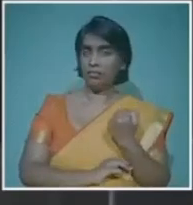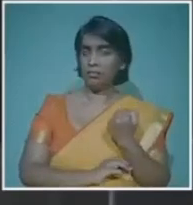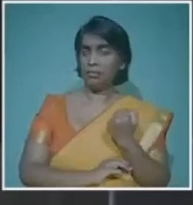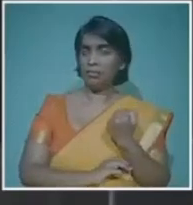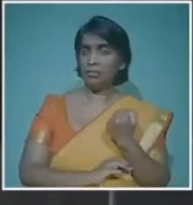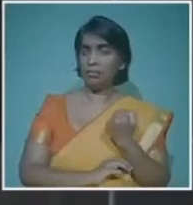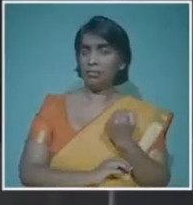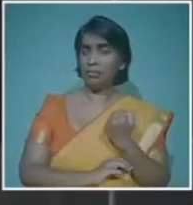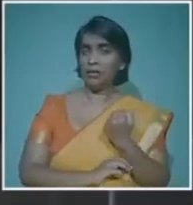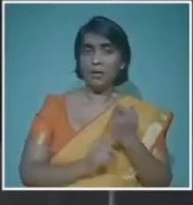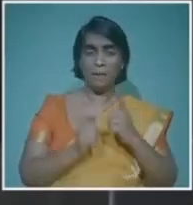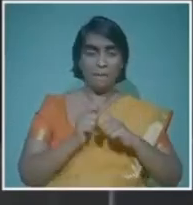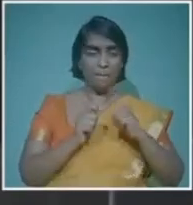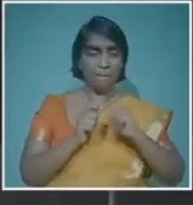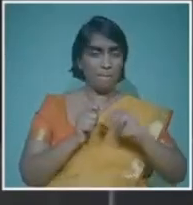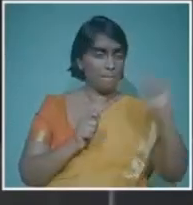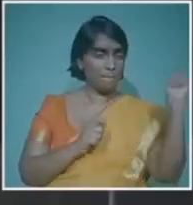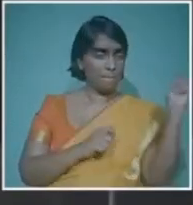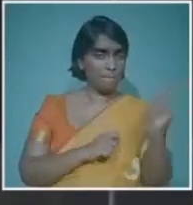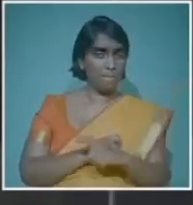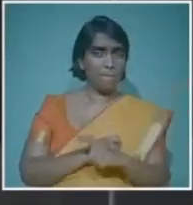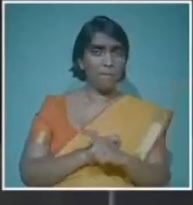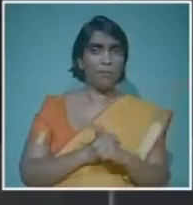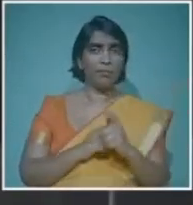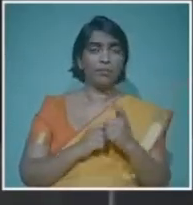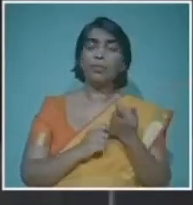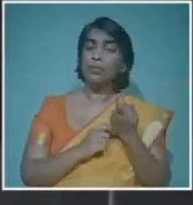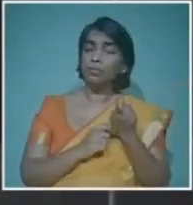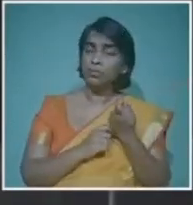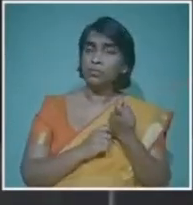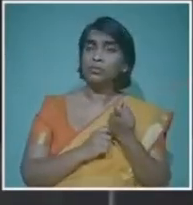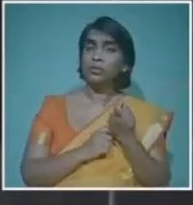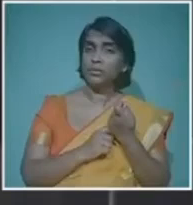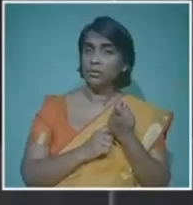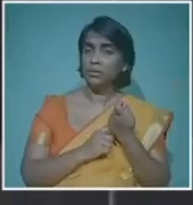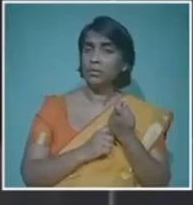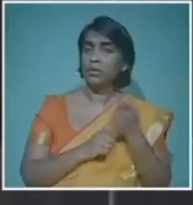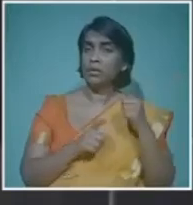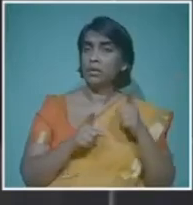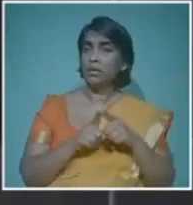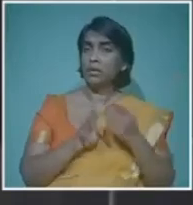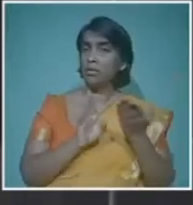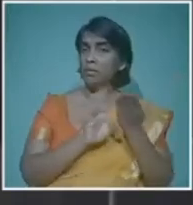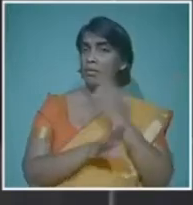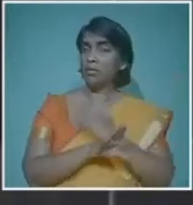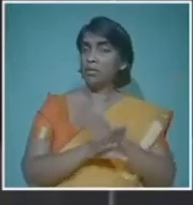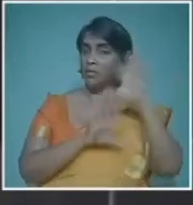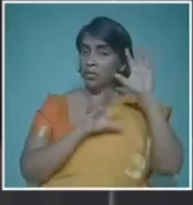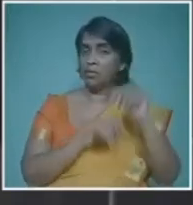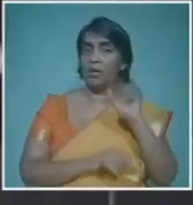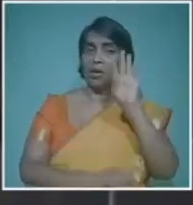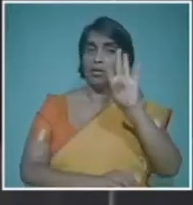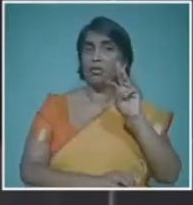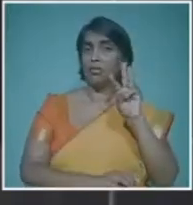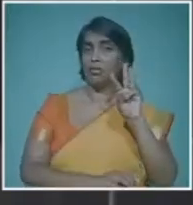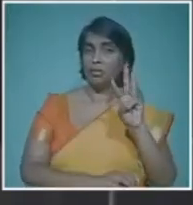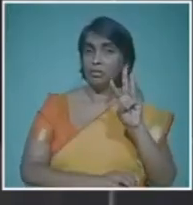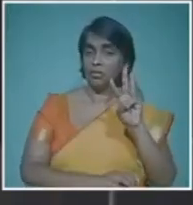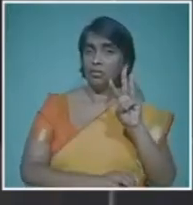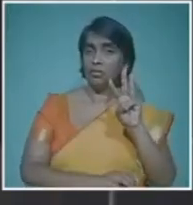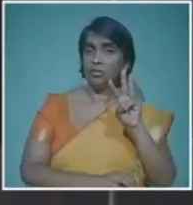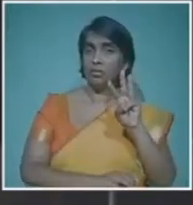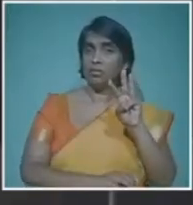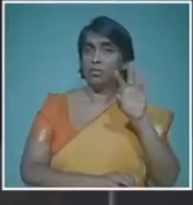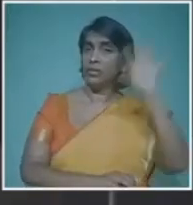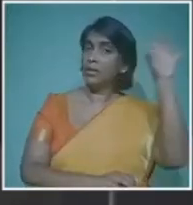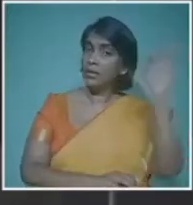මේ ඒ ෆී එක කීයද කියන එක තීරණය කරන්නත් අර කලින් ගෙනාවු 43ම ආයෙ ගේන්නත්